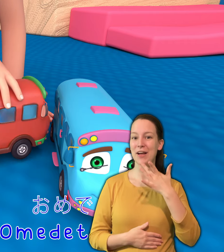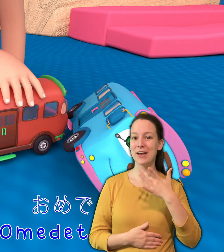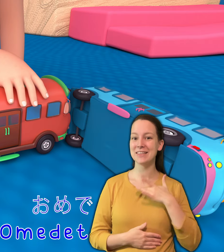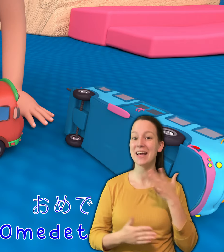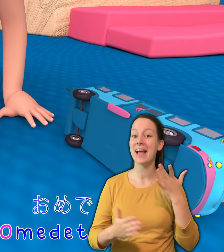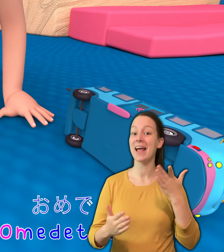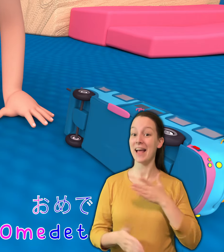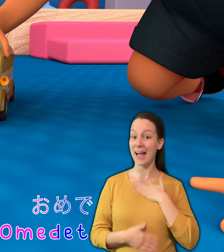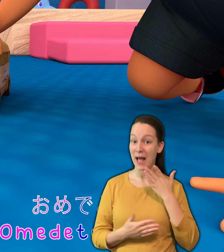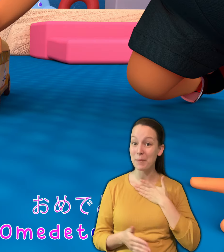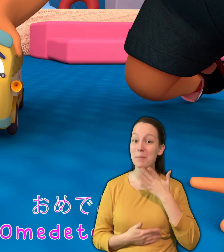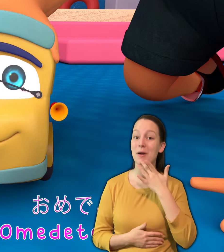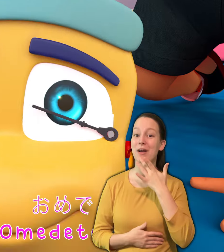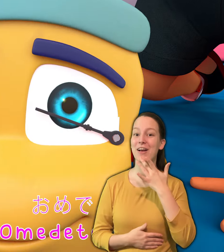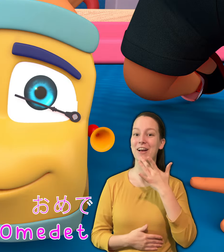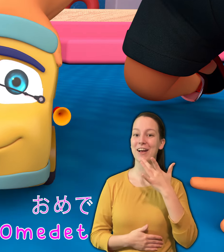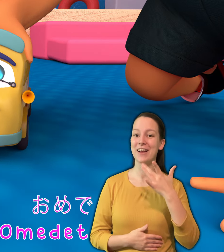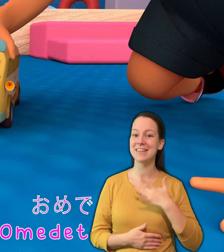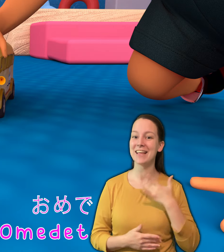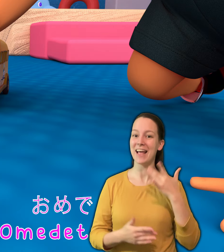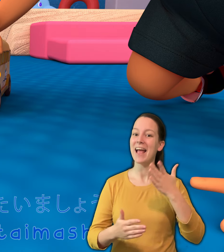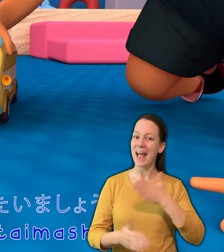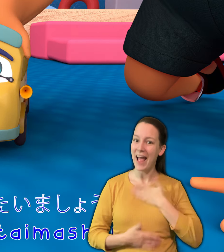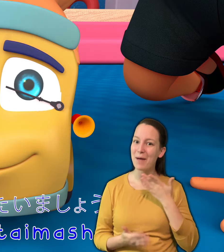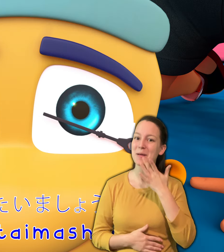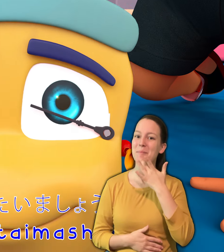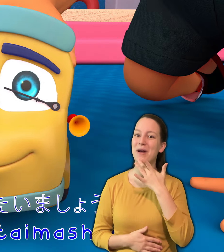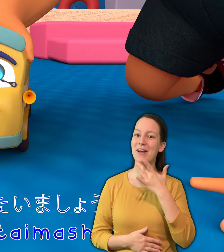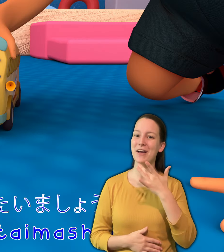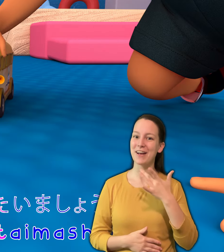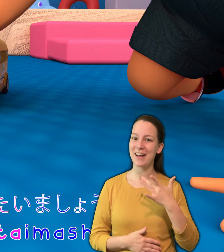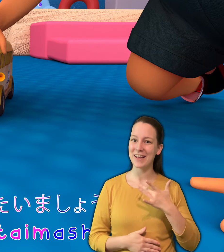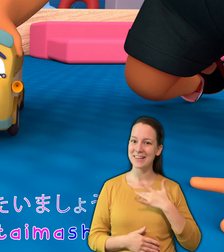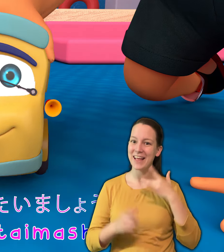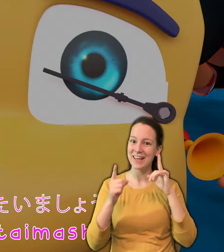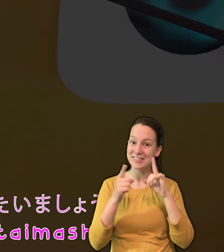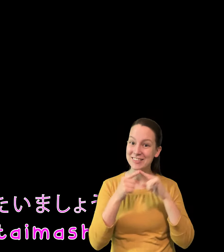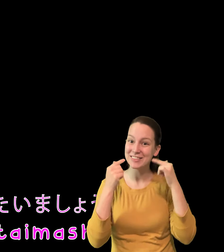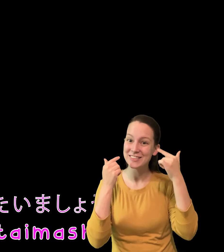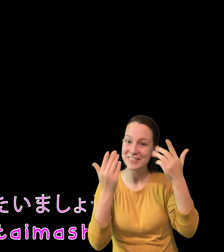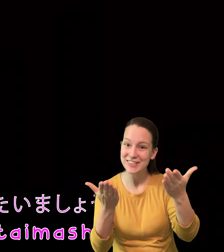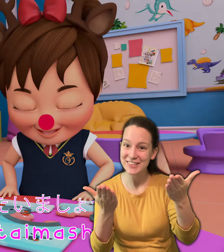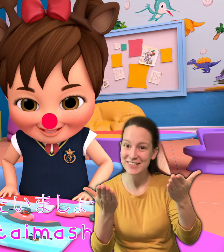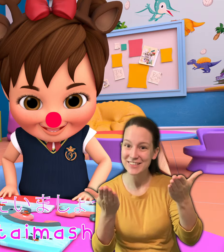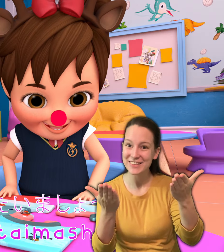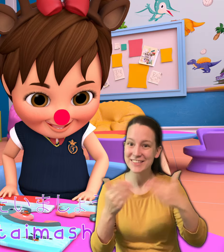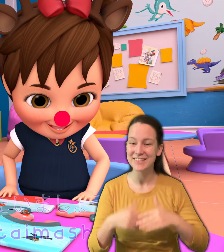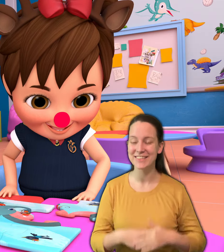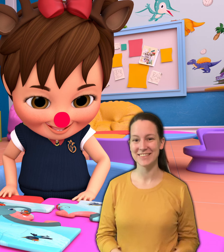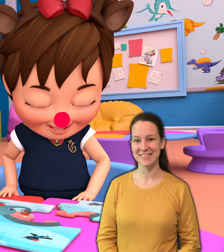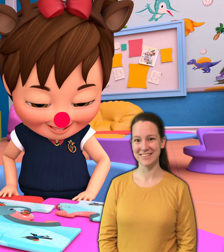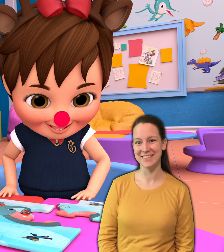誕生日おめでとう歌を歌えましょう